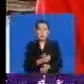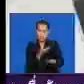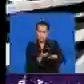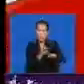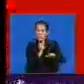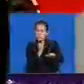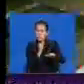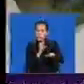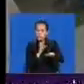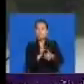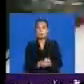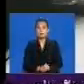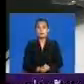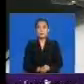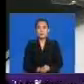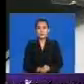วครับ